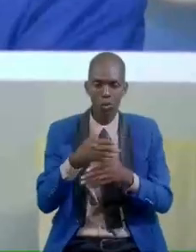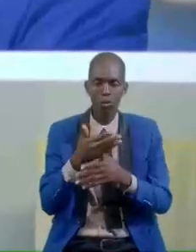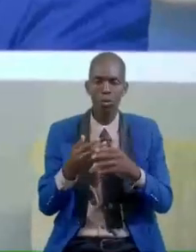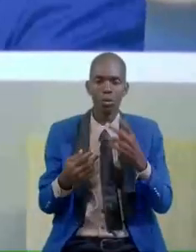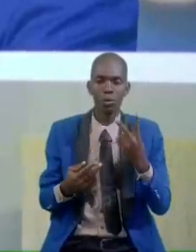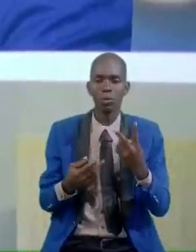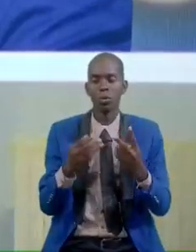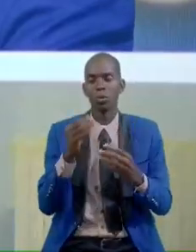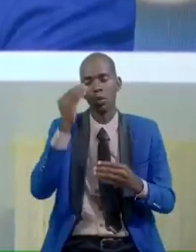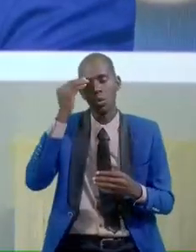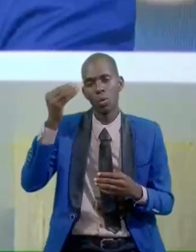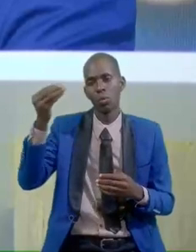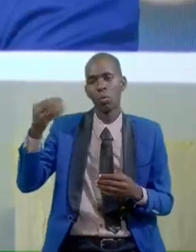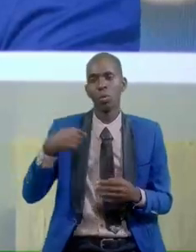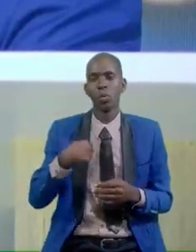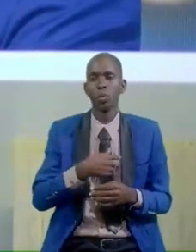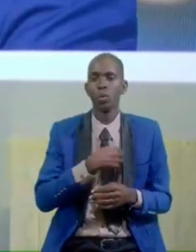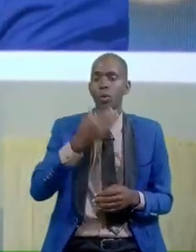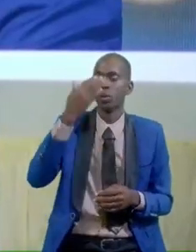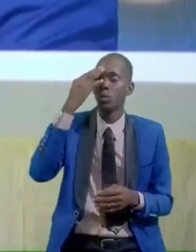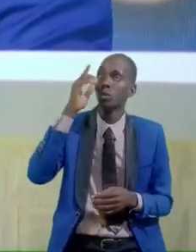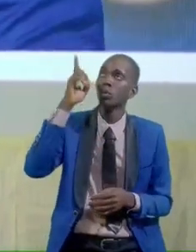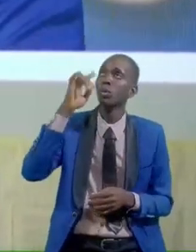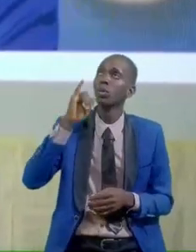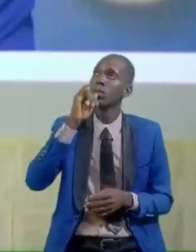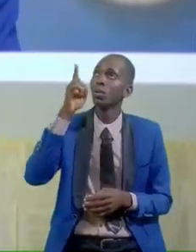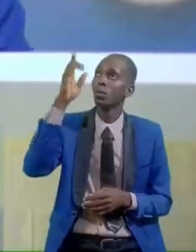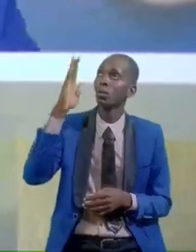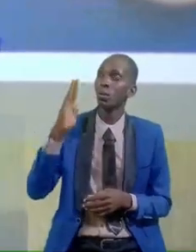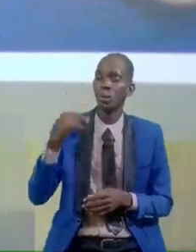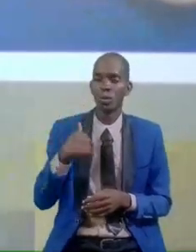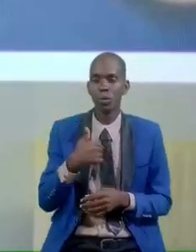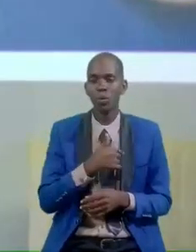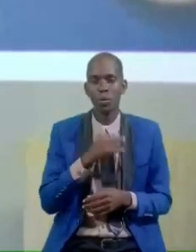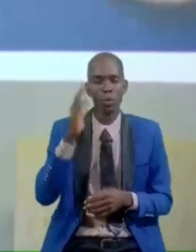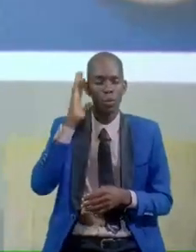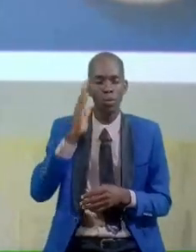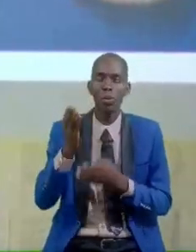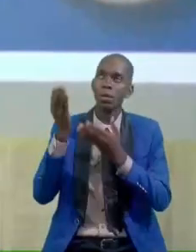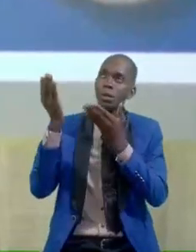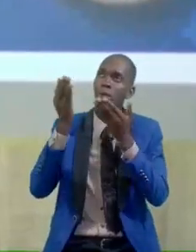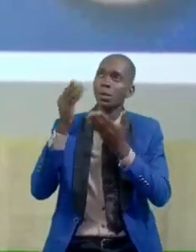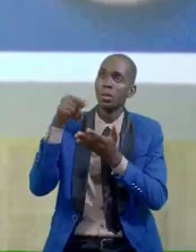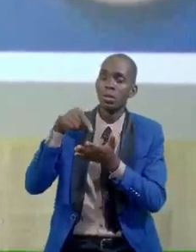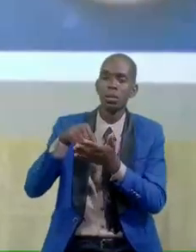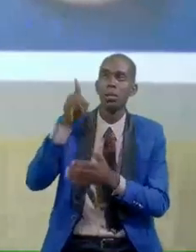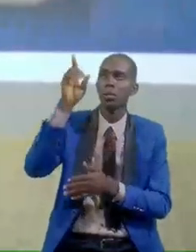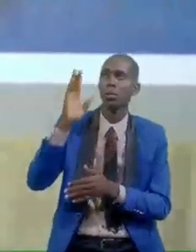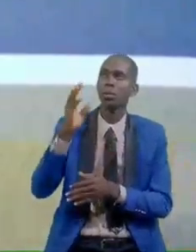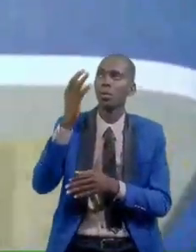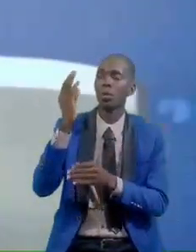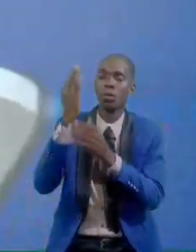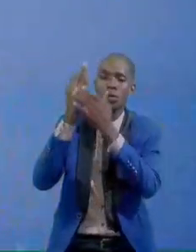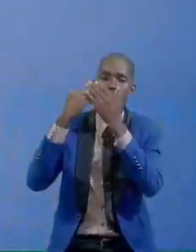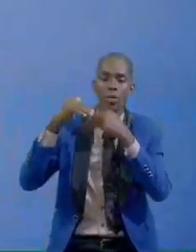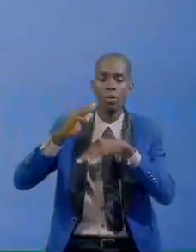Entre deux cloches, nous savons que Dieu est Dieu. Et nous allons servir ce Dieu.